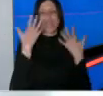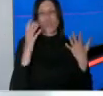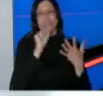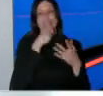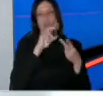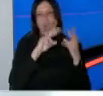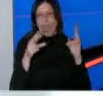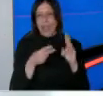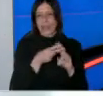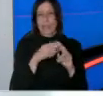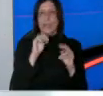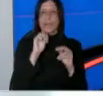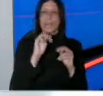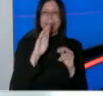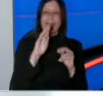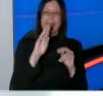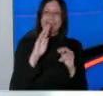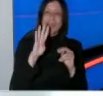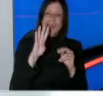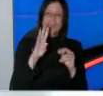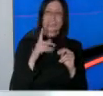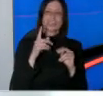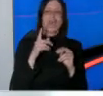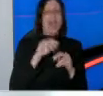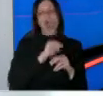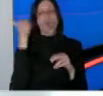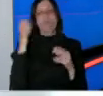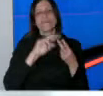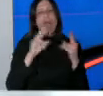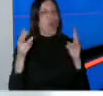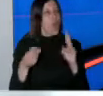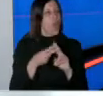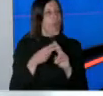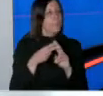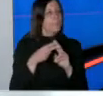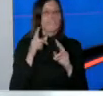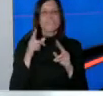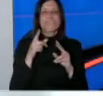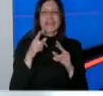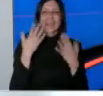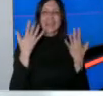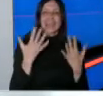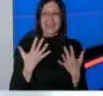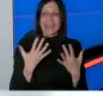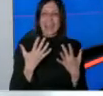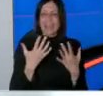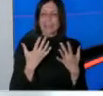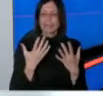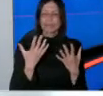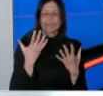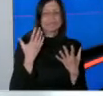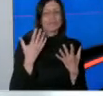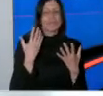העולמית, מרוולס, מרווין הגלר, אלוף העולם הבלתי מעורער בכמה יחידות משקל,